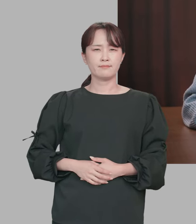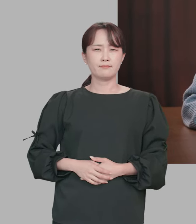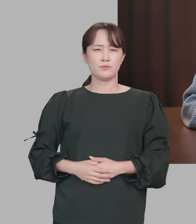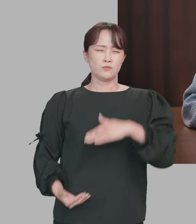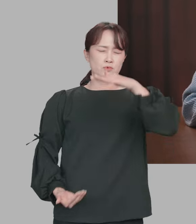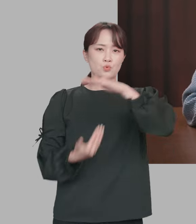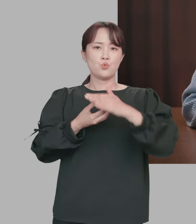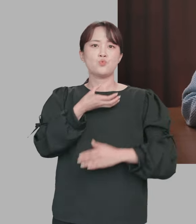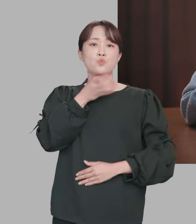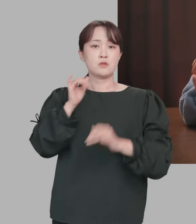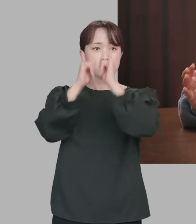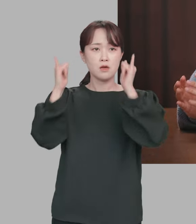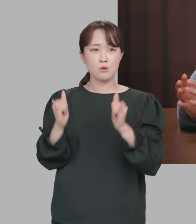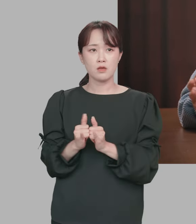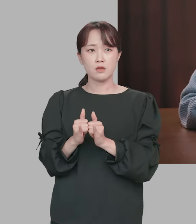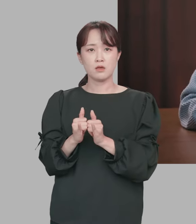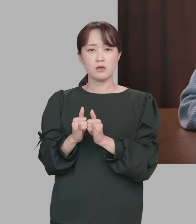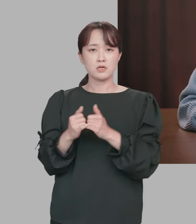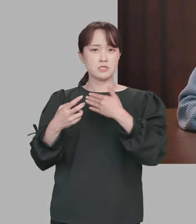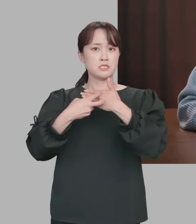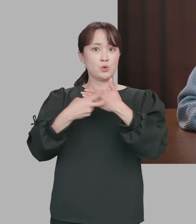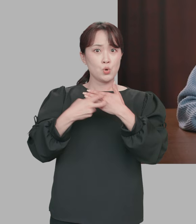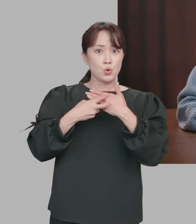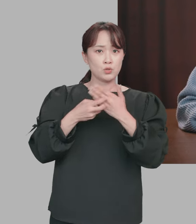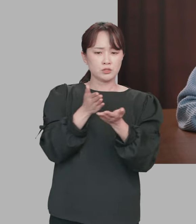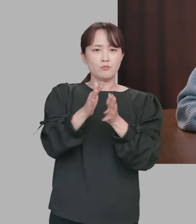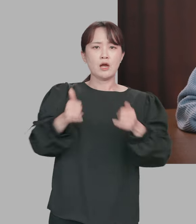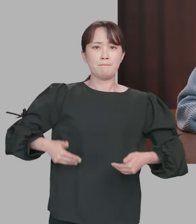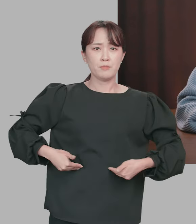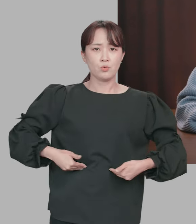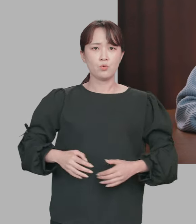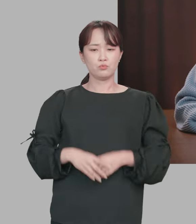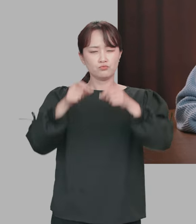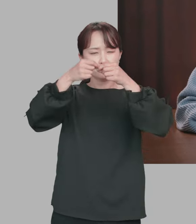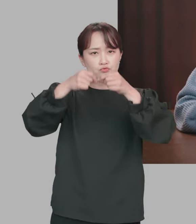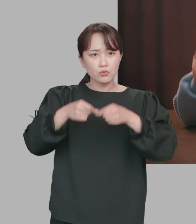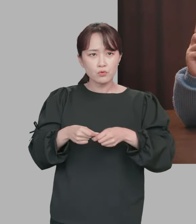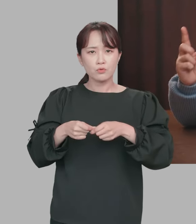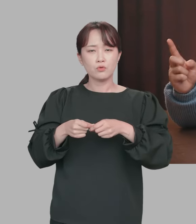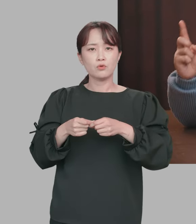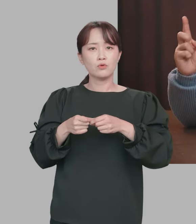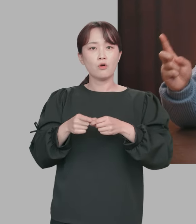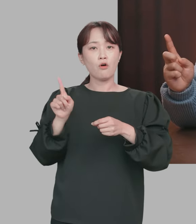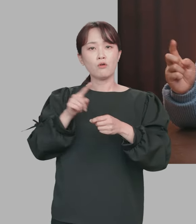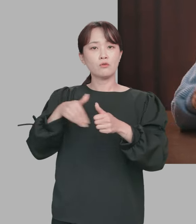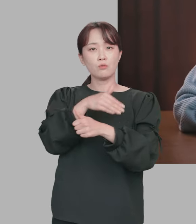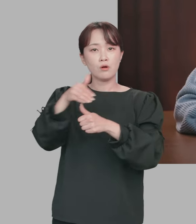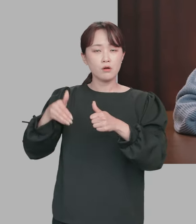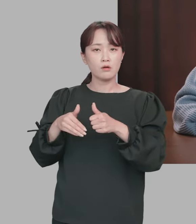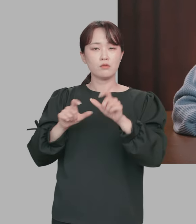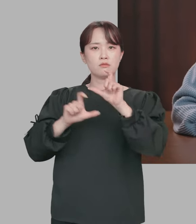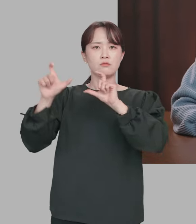초고령화 사회에서 의료 인력이 더 많이 필요하게 될 것이라고 하는데, 구체적으로 어디서 얼마나 더